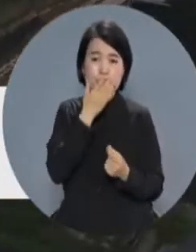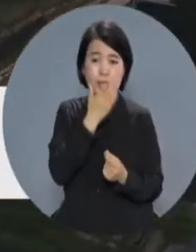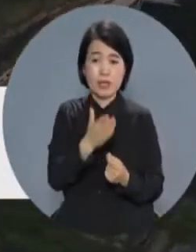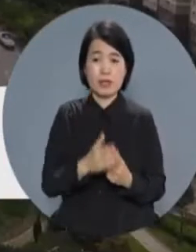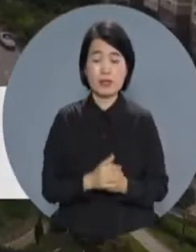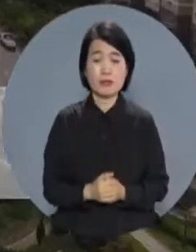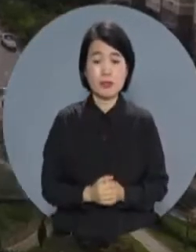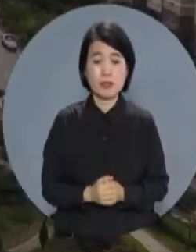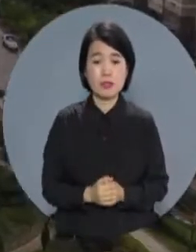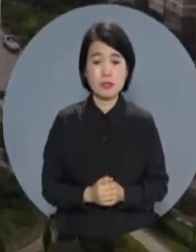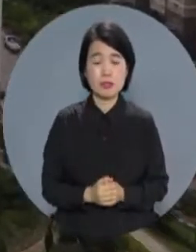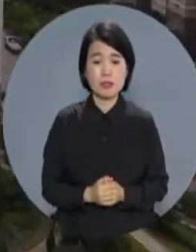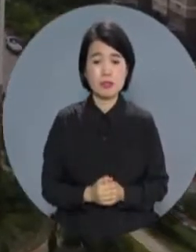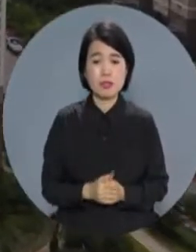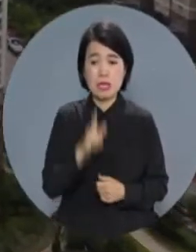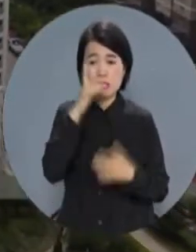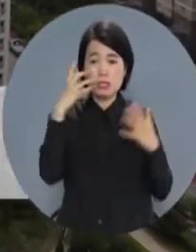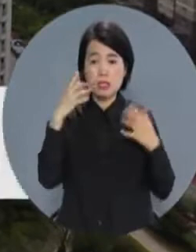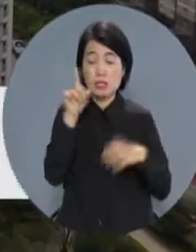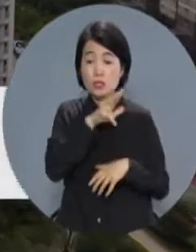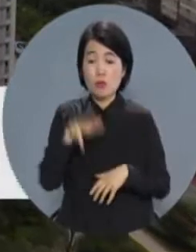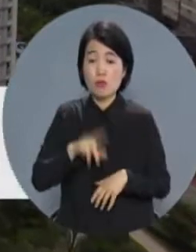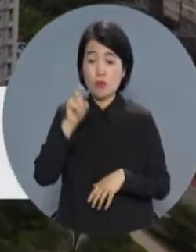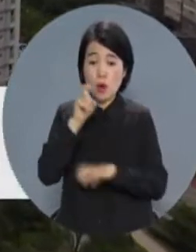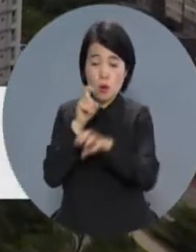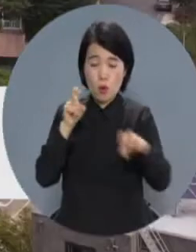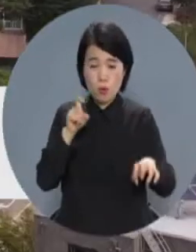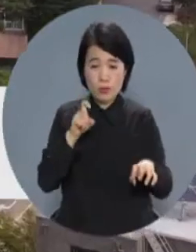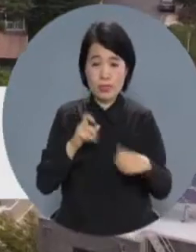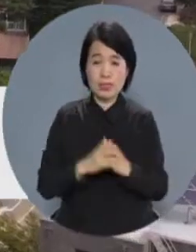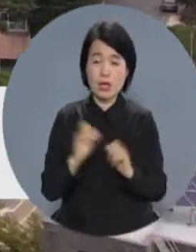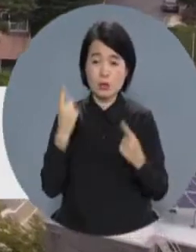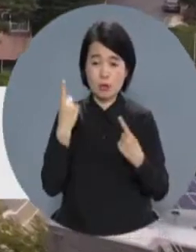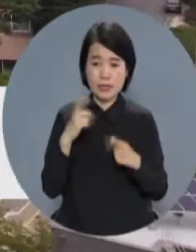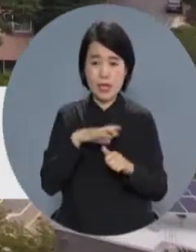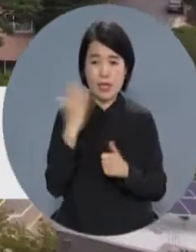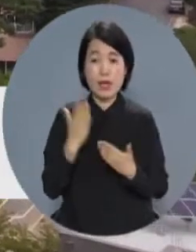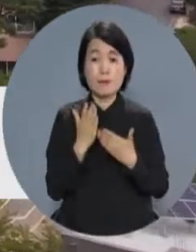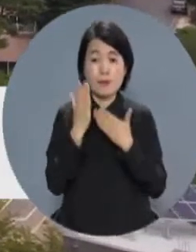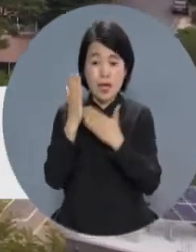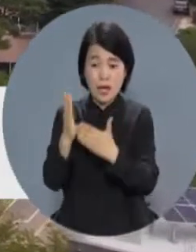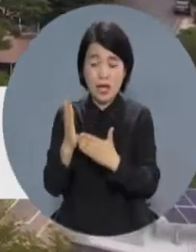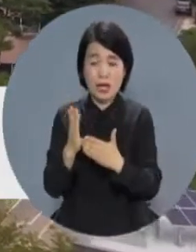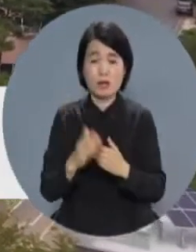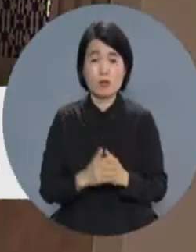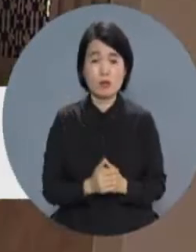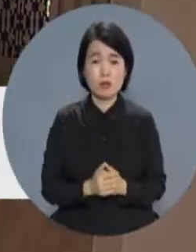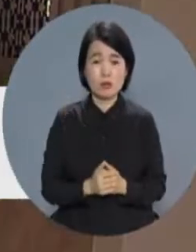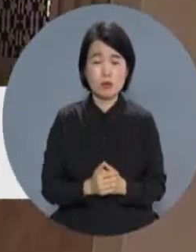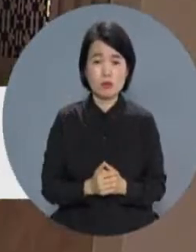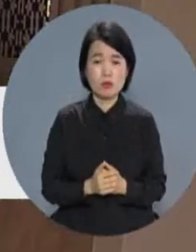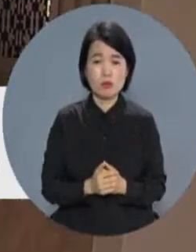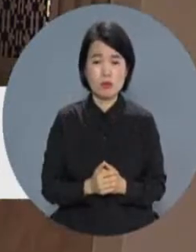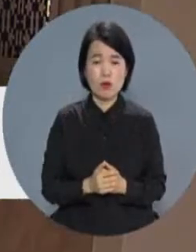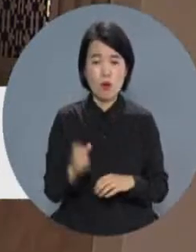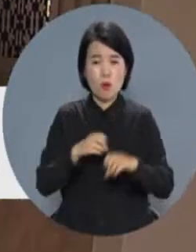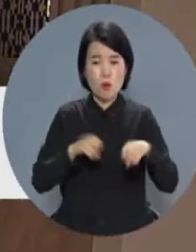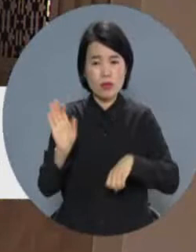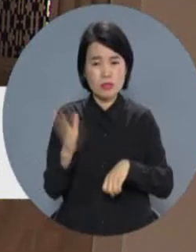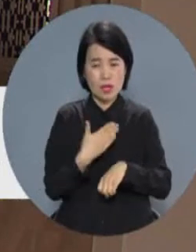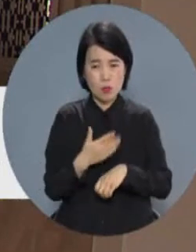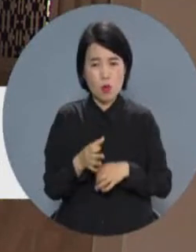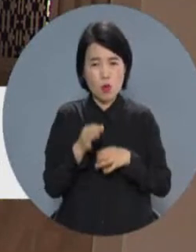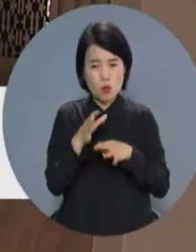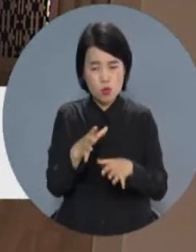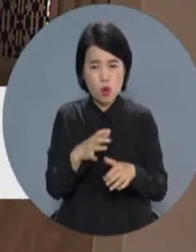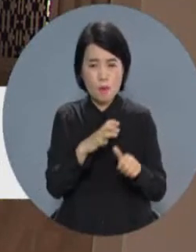상황. 하지만 전국 10군데 이상의 지자체가 동시에 해제를 요구하고 나선 데다 자칫 투기 심리를 자극할 수